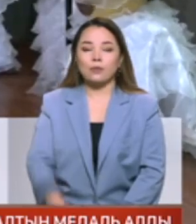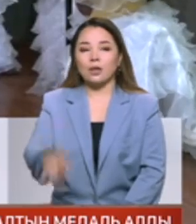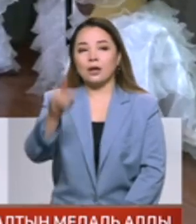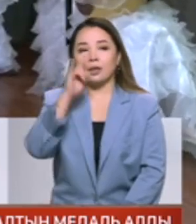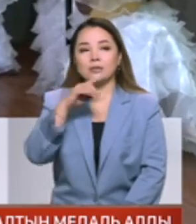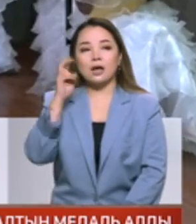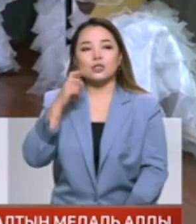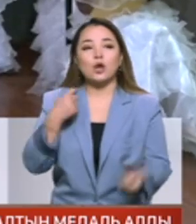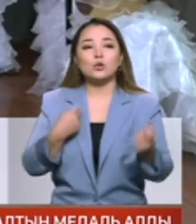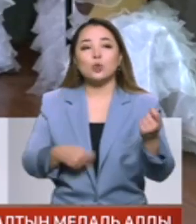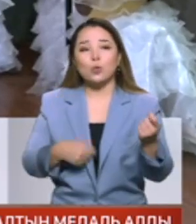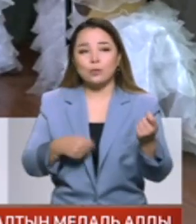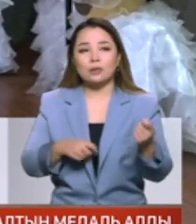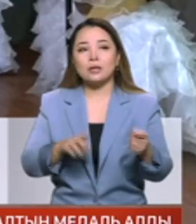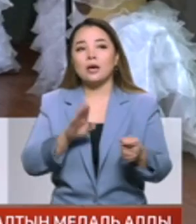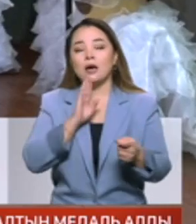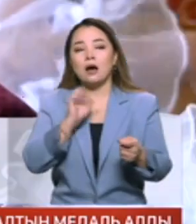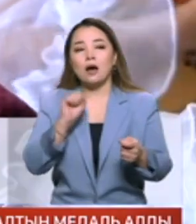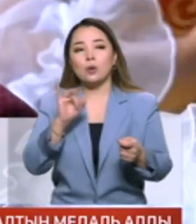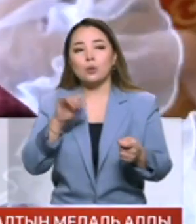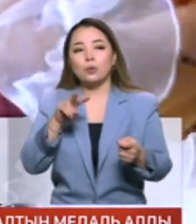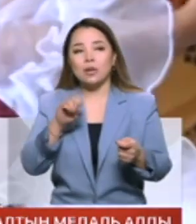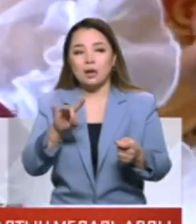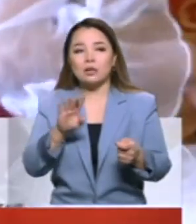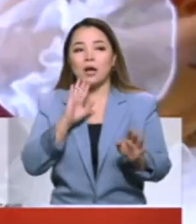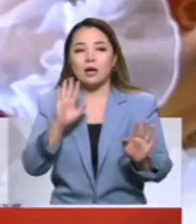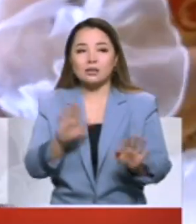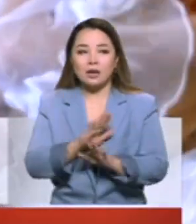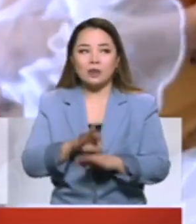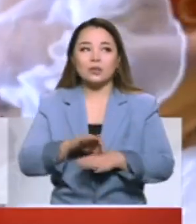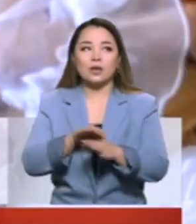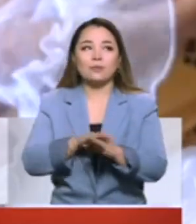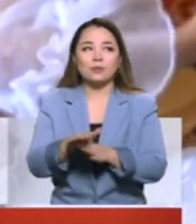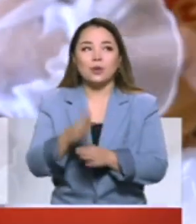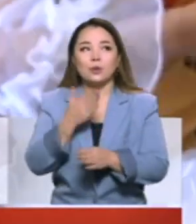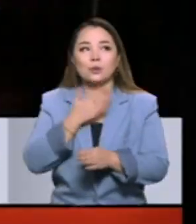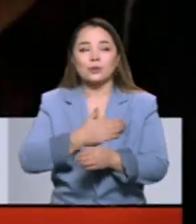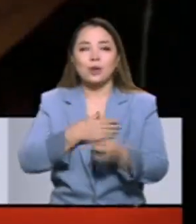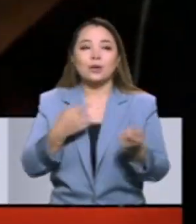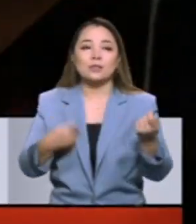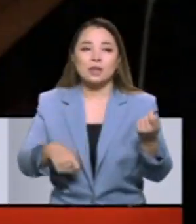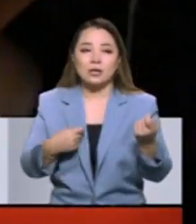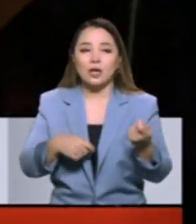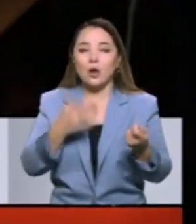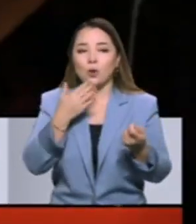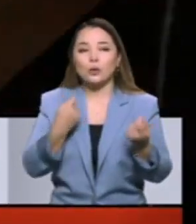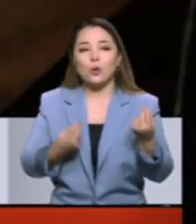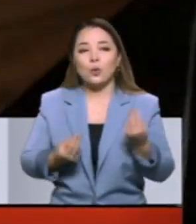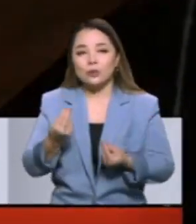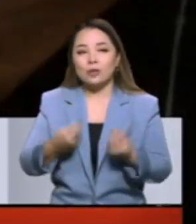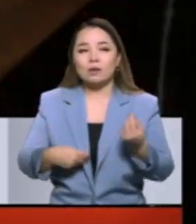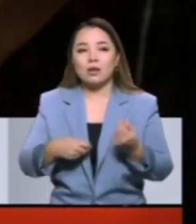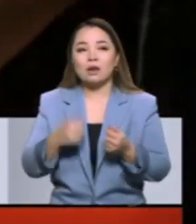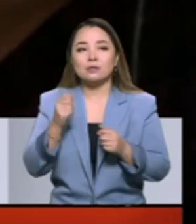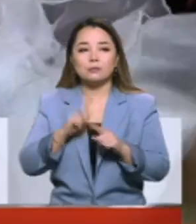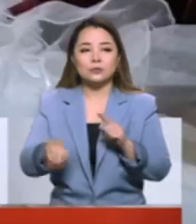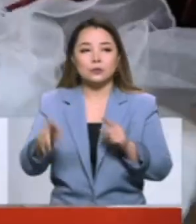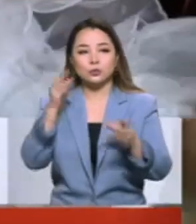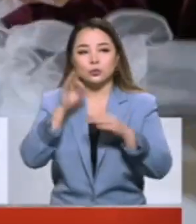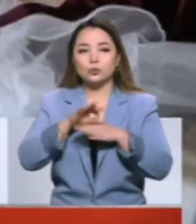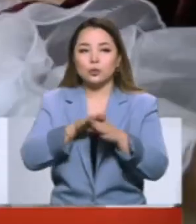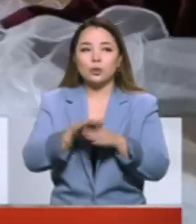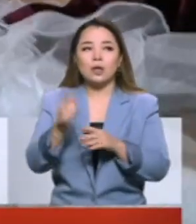Қазақтың қара домбырасына қосылып, арулар деп ән шырқап отырған қара көздердің өнерге ынтасы ерекше. Олар ұлттық аспапта ойнауды жылдан меңгеріп кеткен